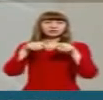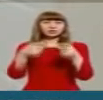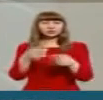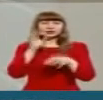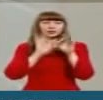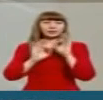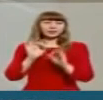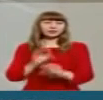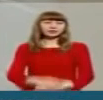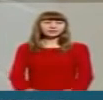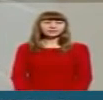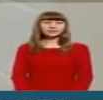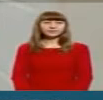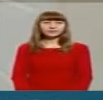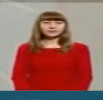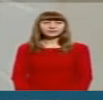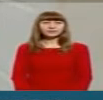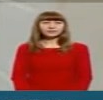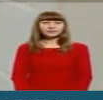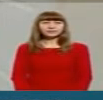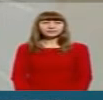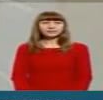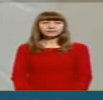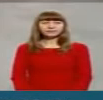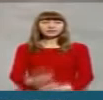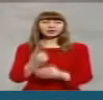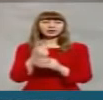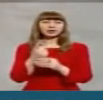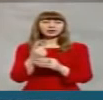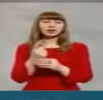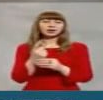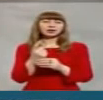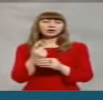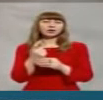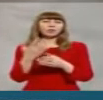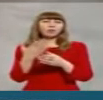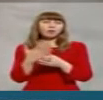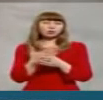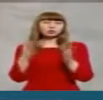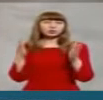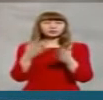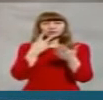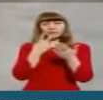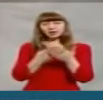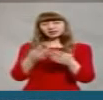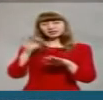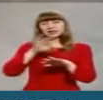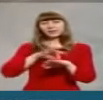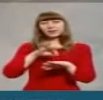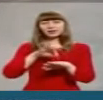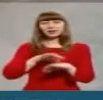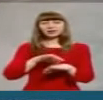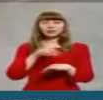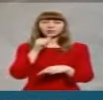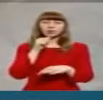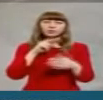Денсаулық сақтау саласындағы жаңа стратегиялық бағыт індетке тосқауыл болмақ. 2018 жылдан бастап пилоттық жоба аясында құрт ауруына